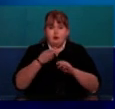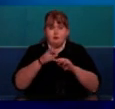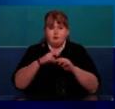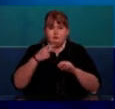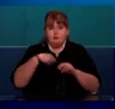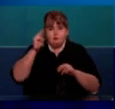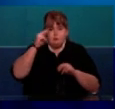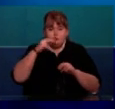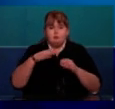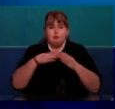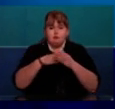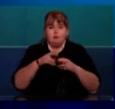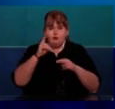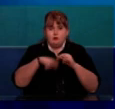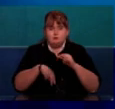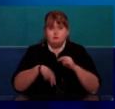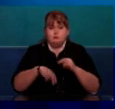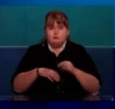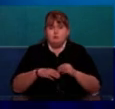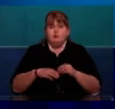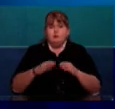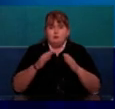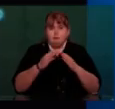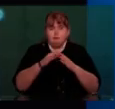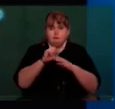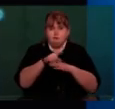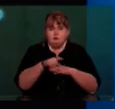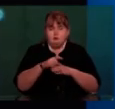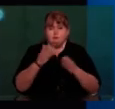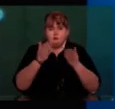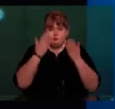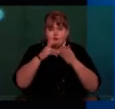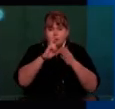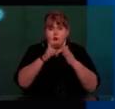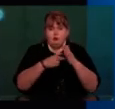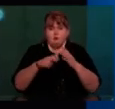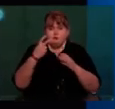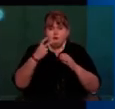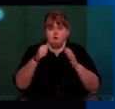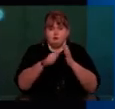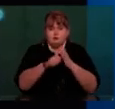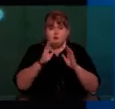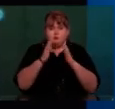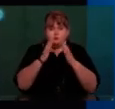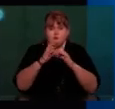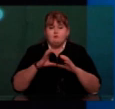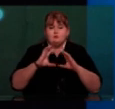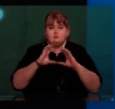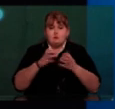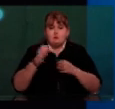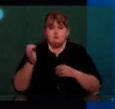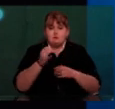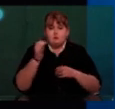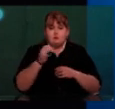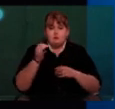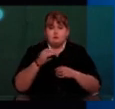урок подошел к концу. Домашнее задание – прочитать параграф 26 из учебника «Всемирная история»,